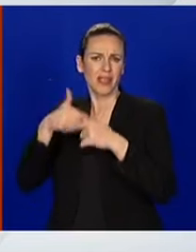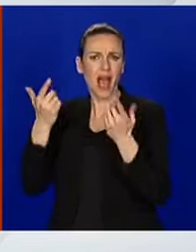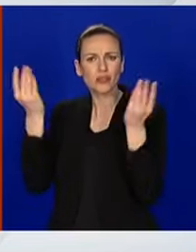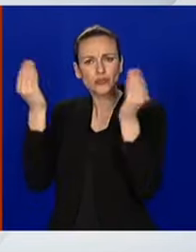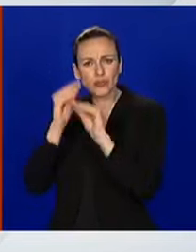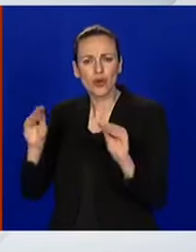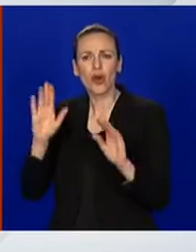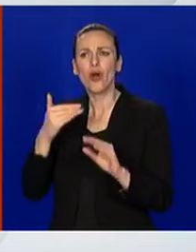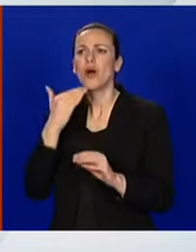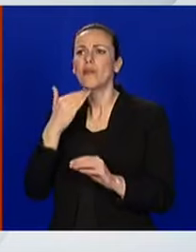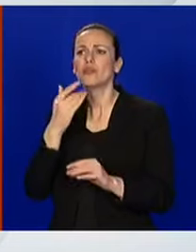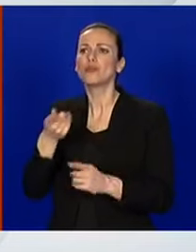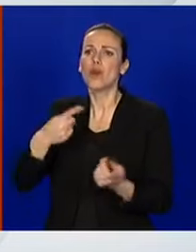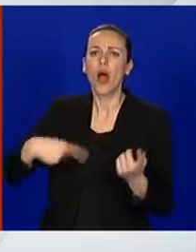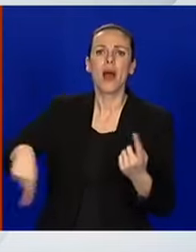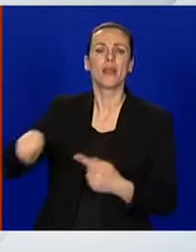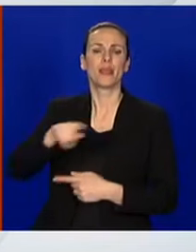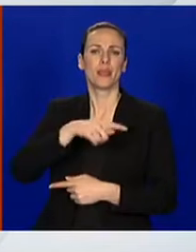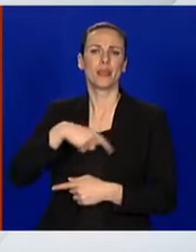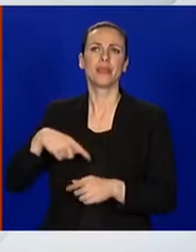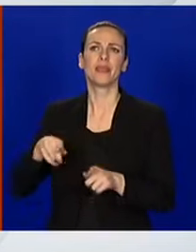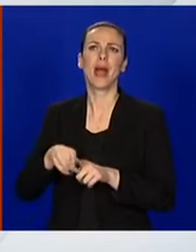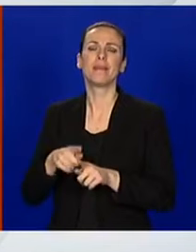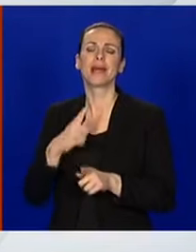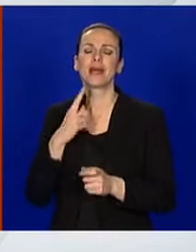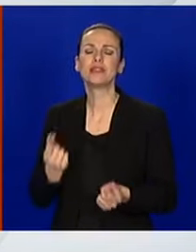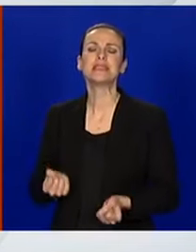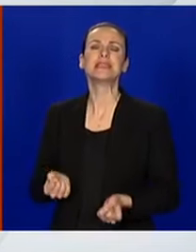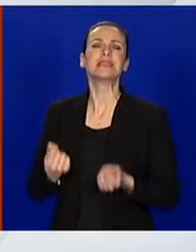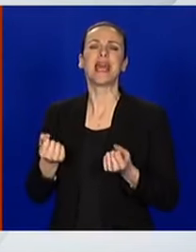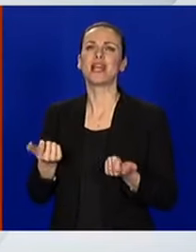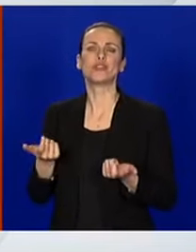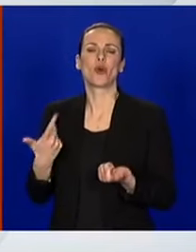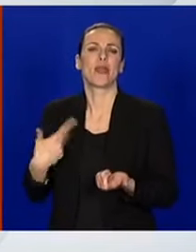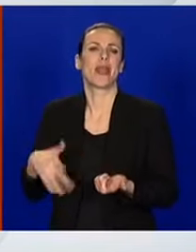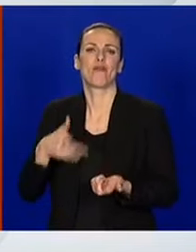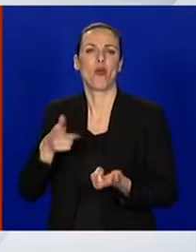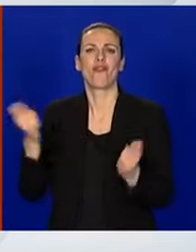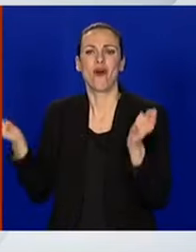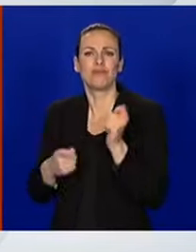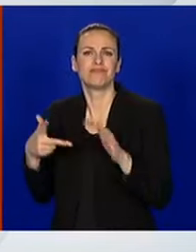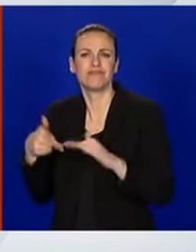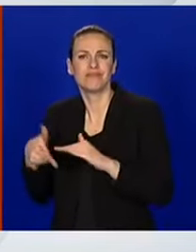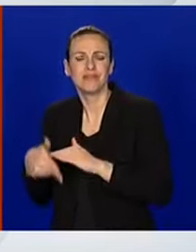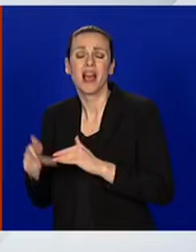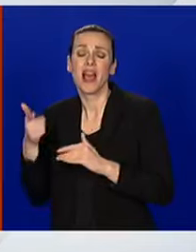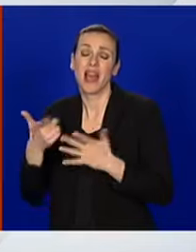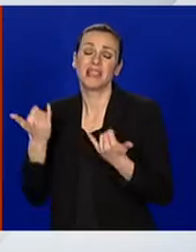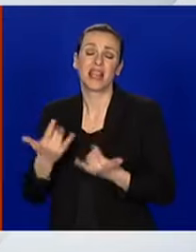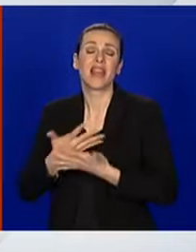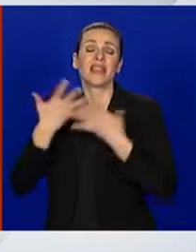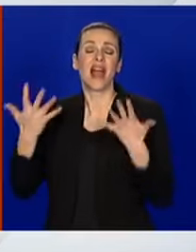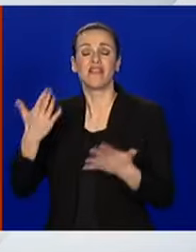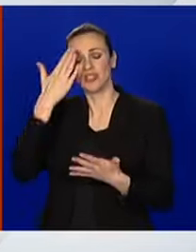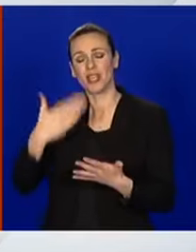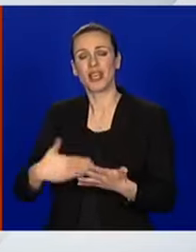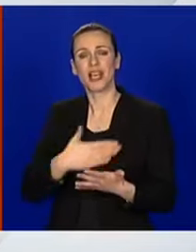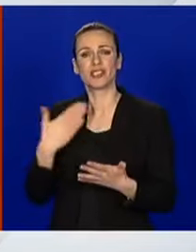god svima nama one teško padale, pa i naravno i na najveći kršćanski blagdan